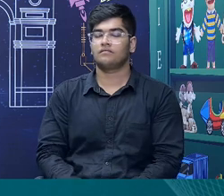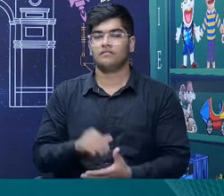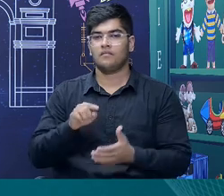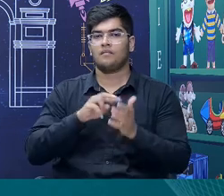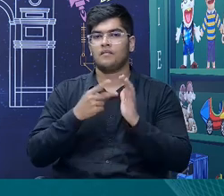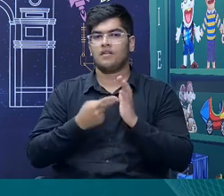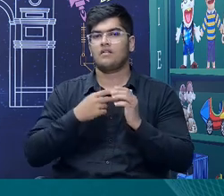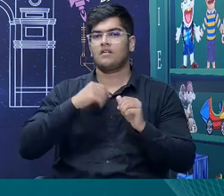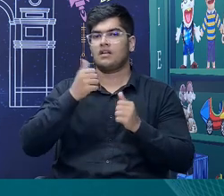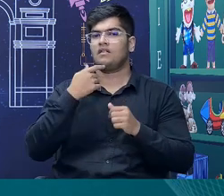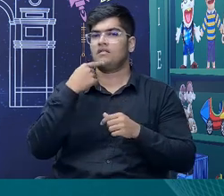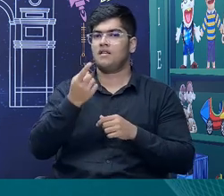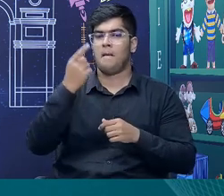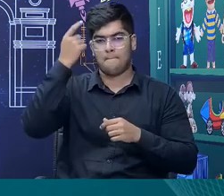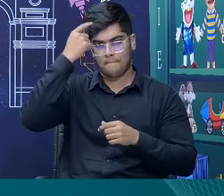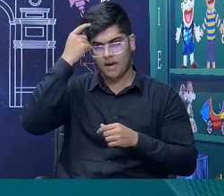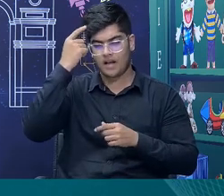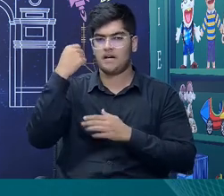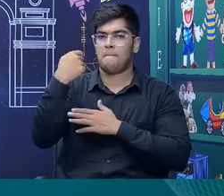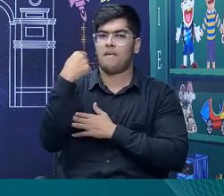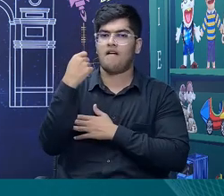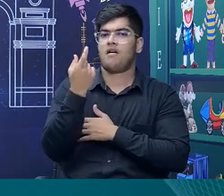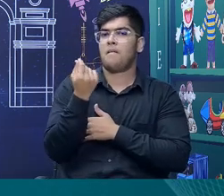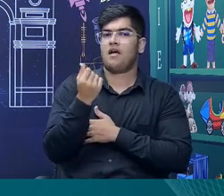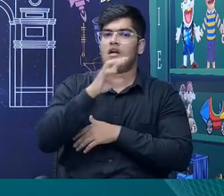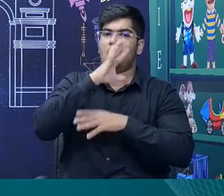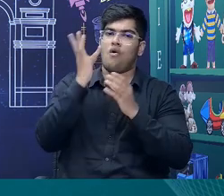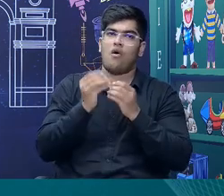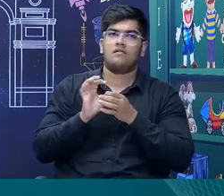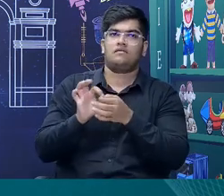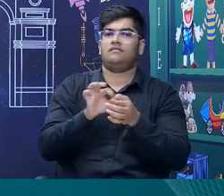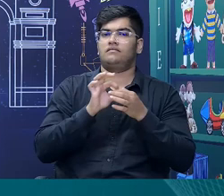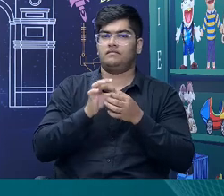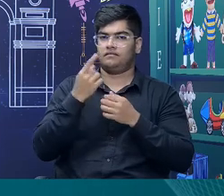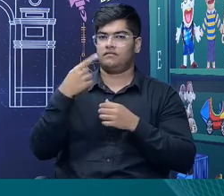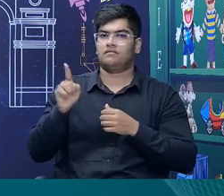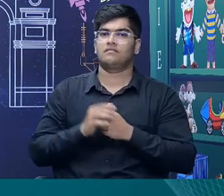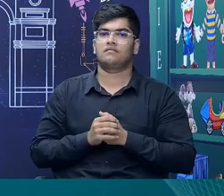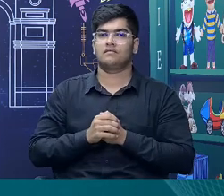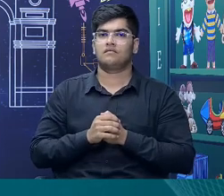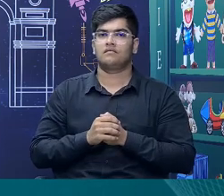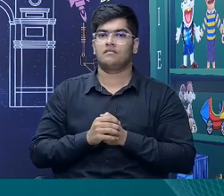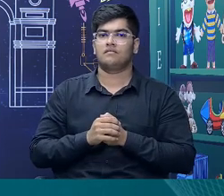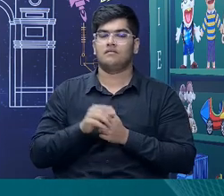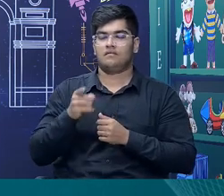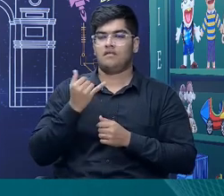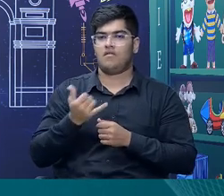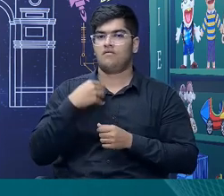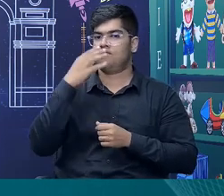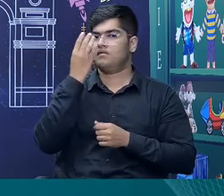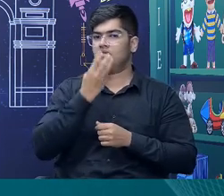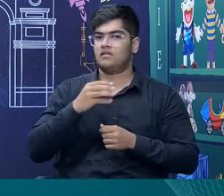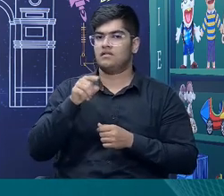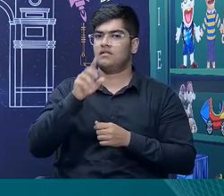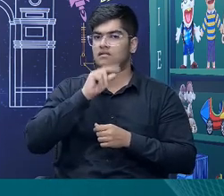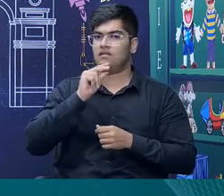बुद्धि शक्ति और पैसा सब साथ में अगर हम गणेश जी की बात करते हैं तो